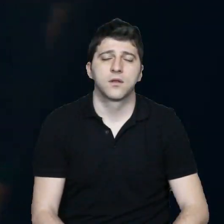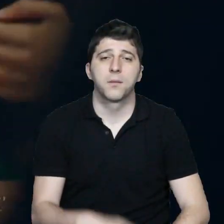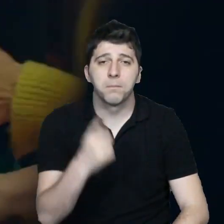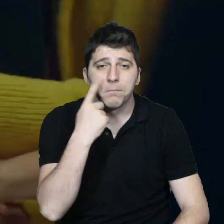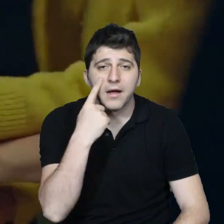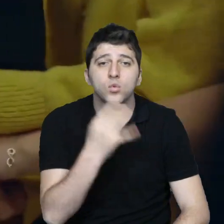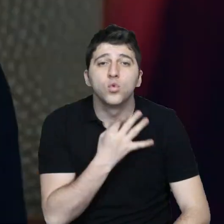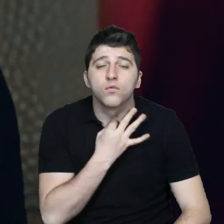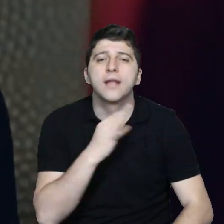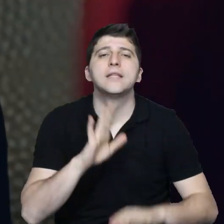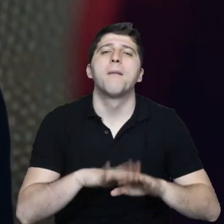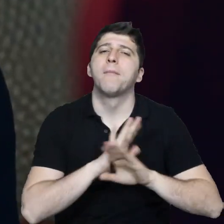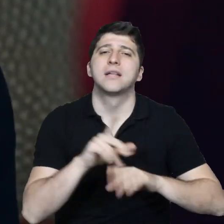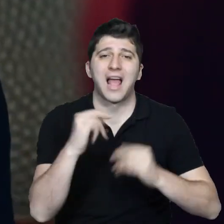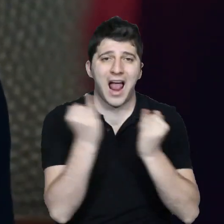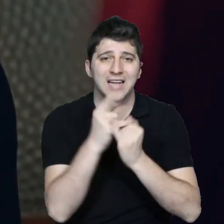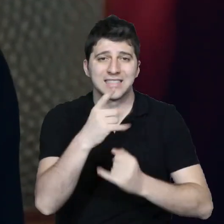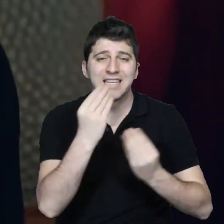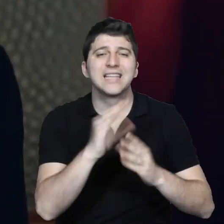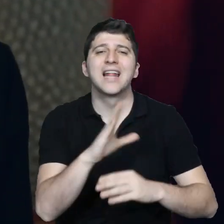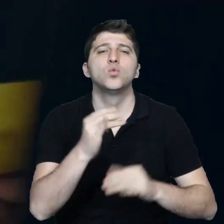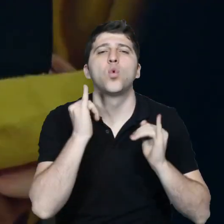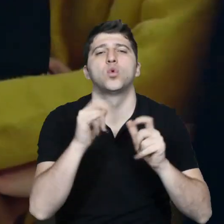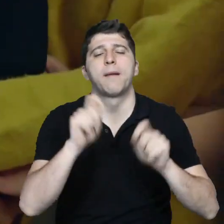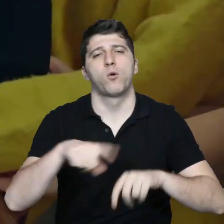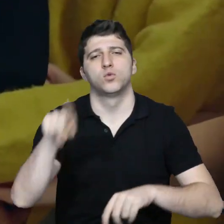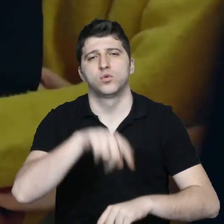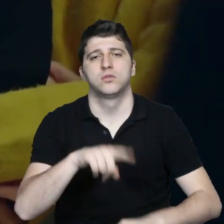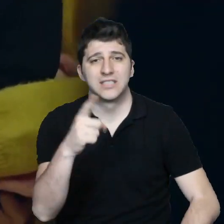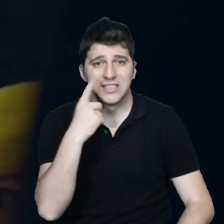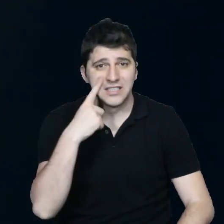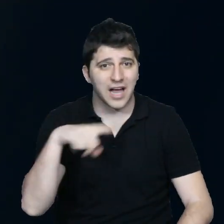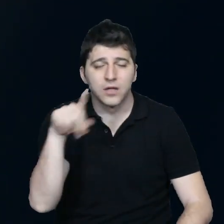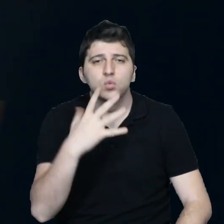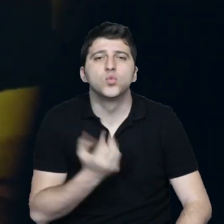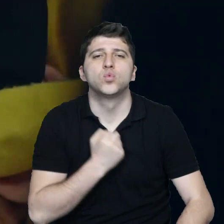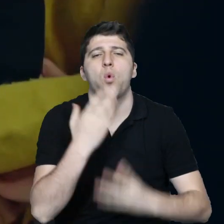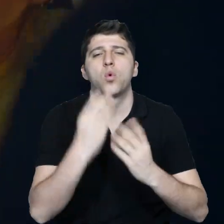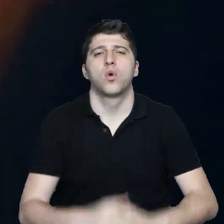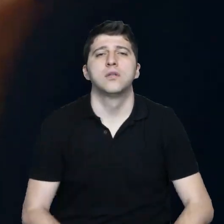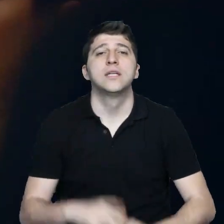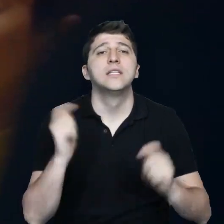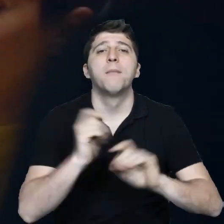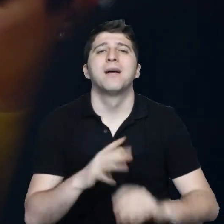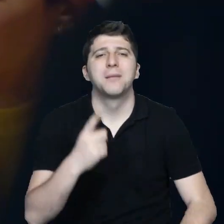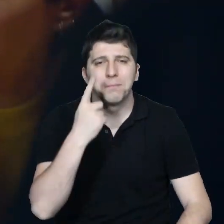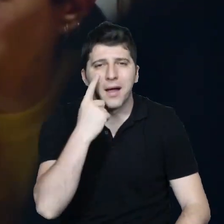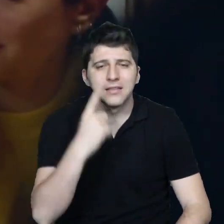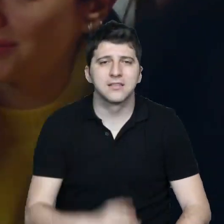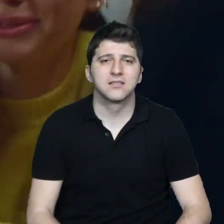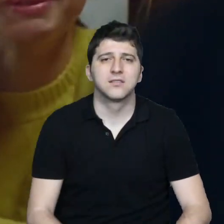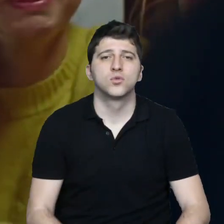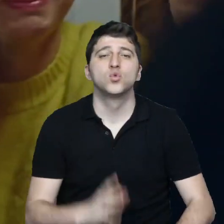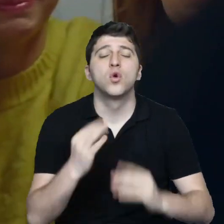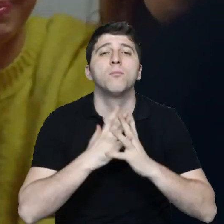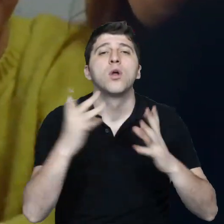Bakın lütfen yapmayın. Şu an kardeşinize iyilik değil kötülük yapıyorsunuz. Bunlara şahit ederek onu daha çok üzüyorsunuz. Yapmayın. Bakın, çok